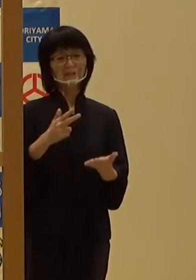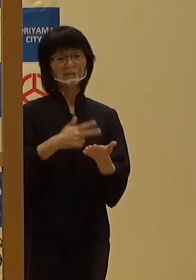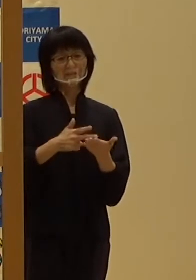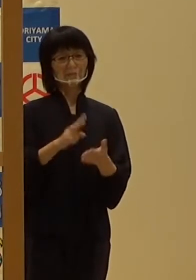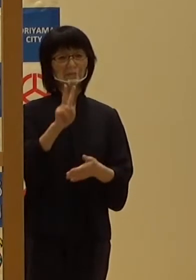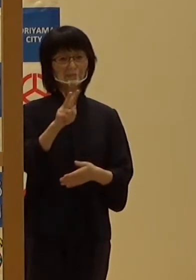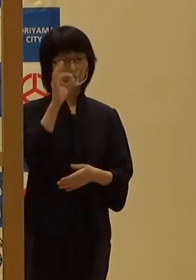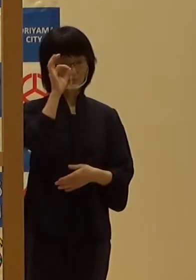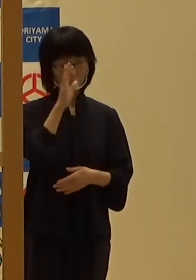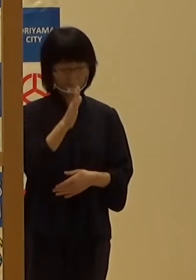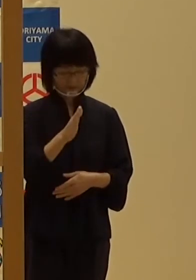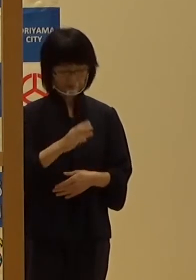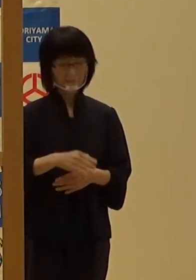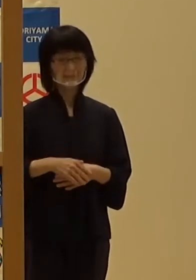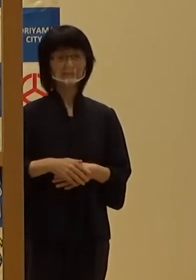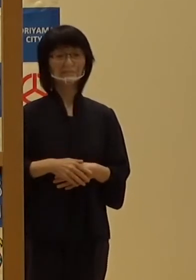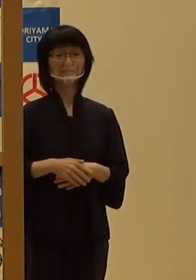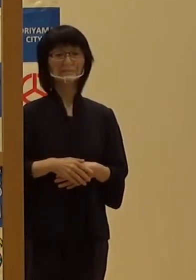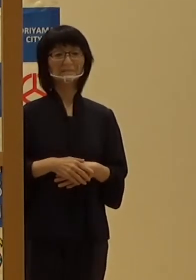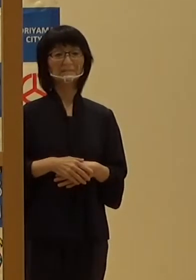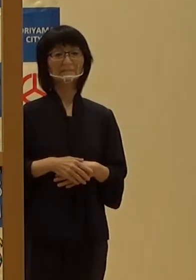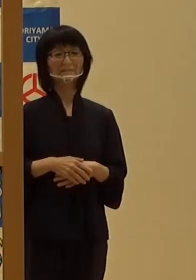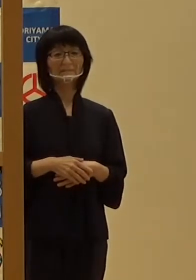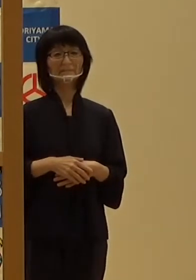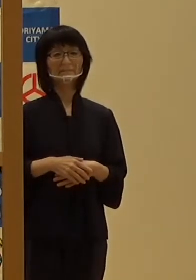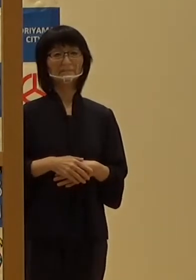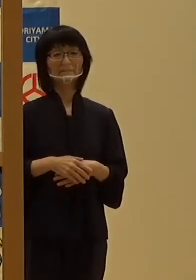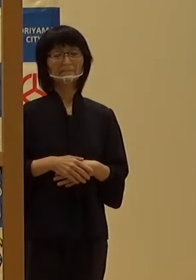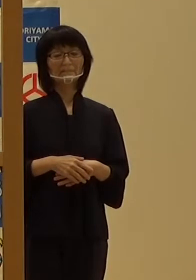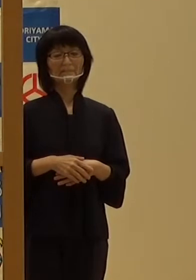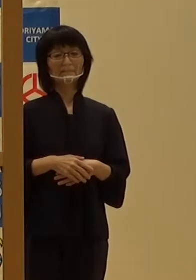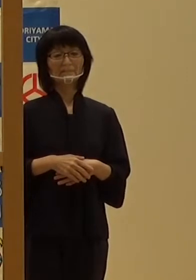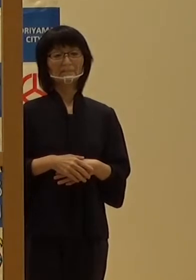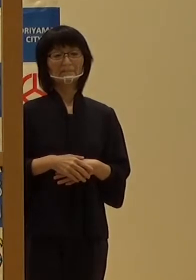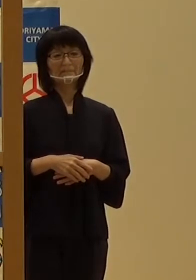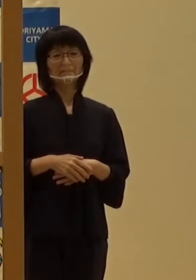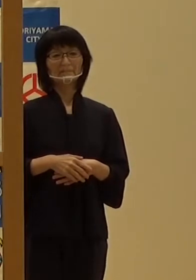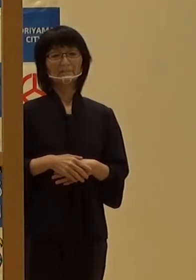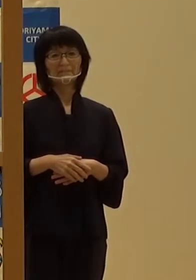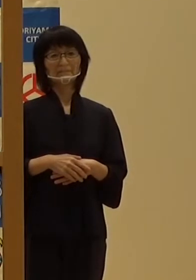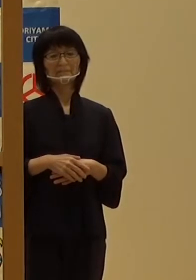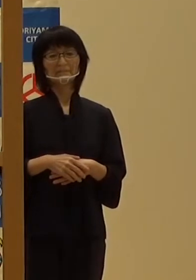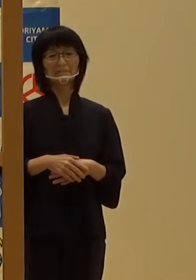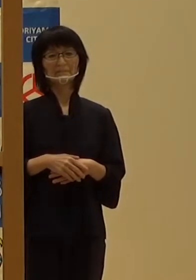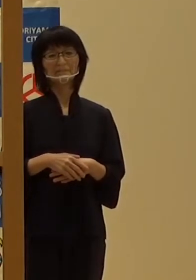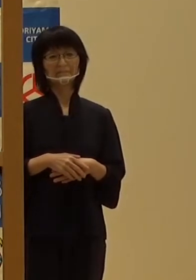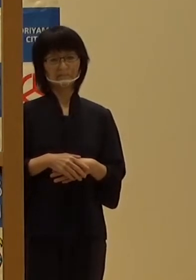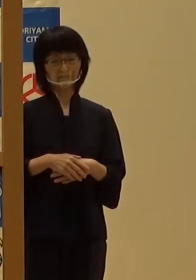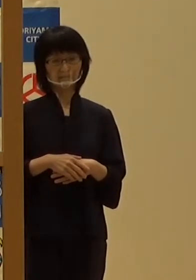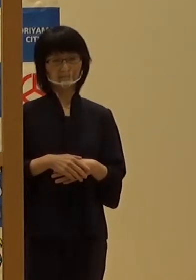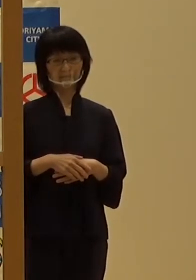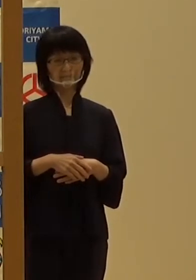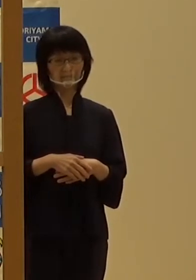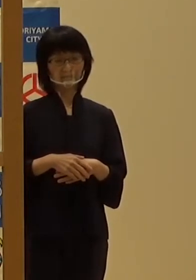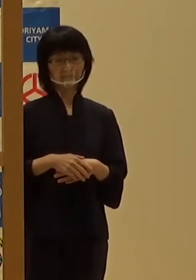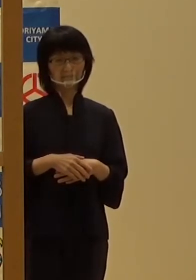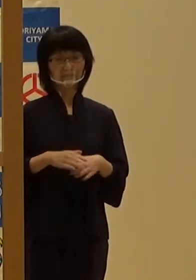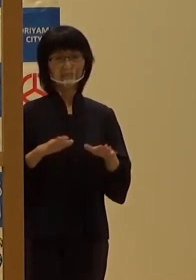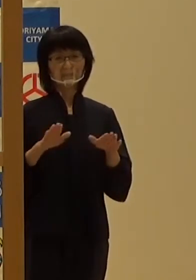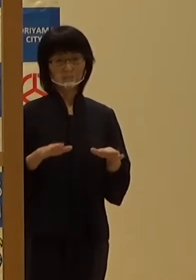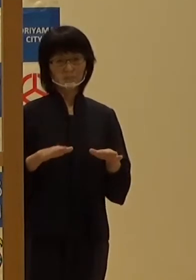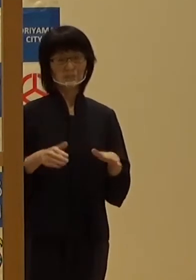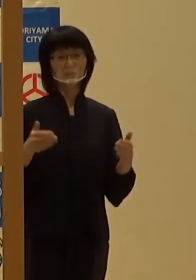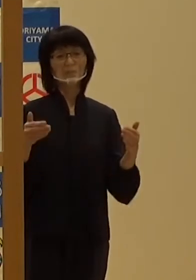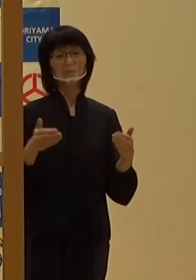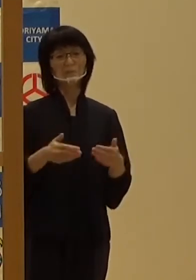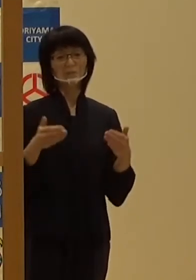をご覧いただければと思っております。よろしいですか。はい、今回ですね、本事業候補